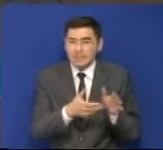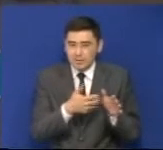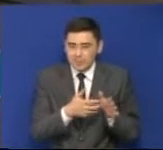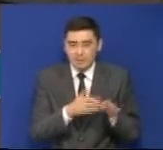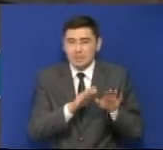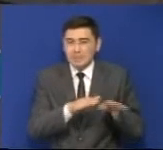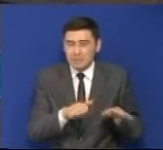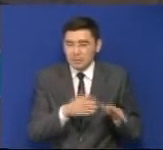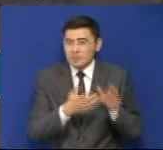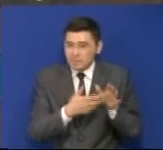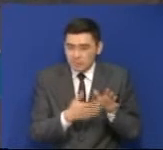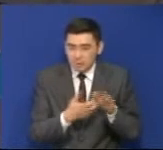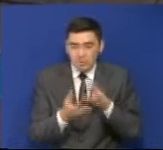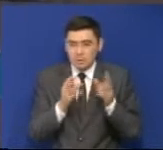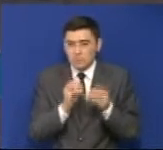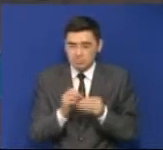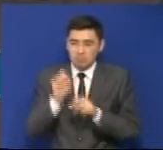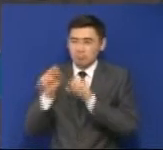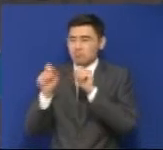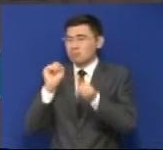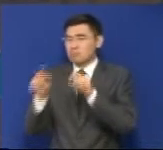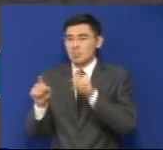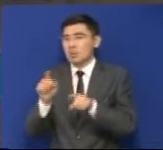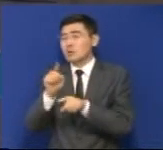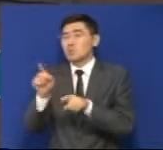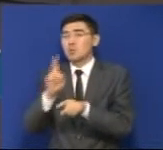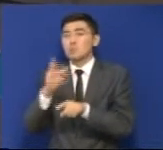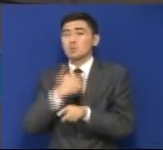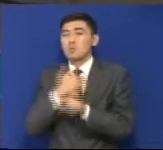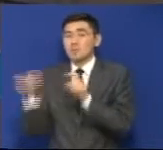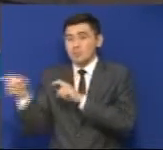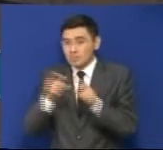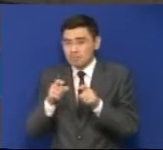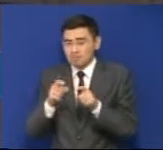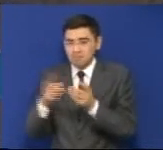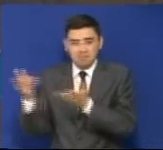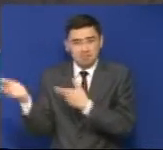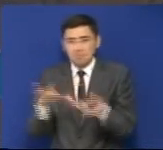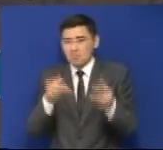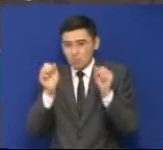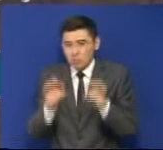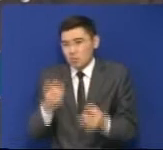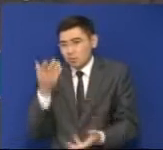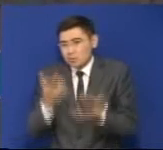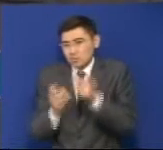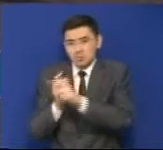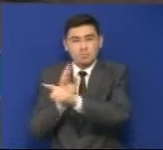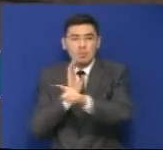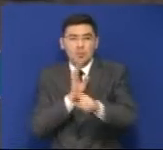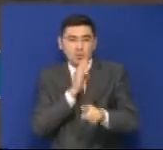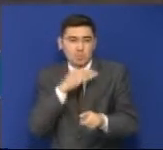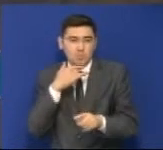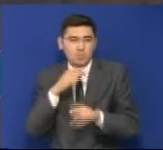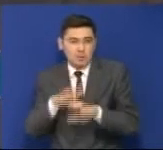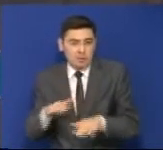Сол үшін әкімдер тапсырма алды. Басқа жақтан бір келетін мүмкін көп бала аналар бар шығар. Ол